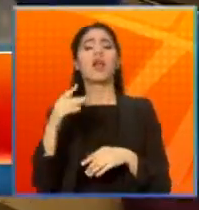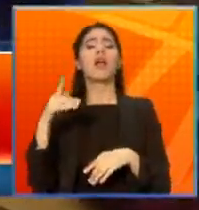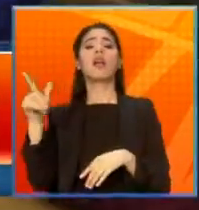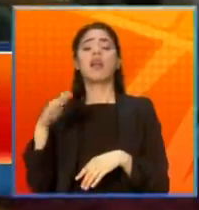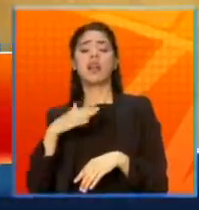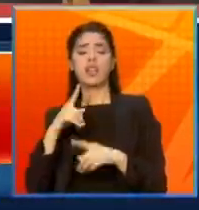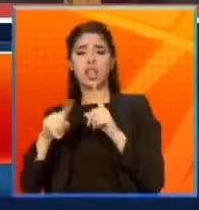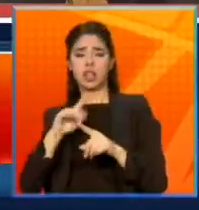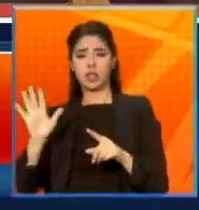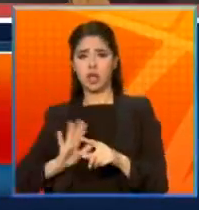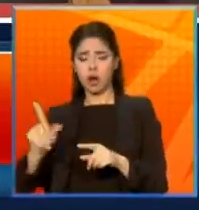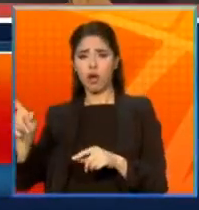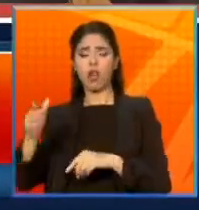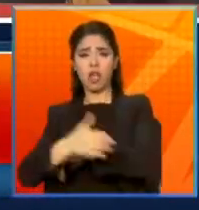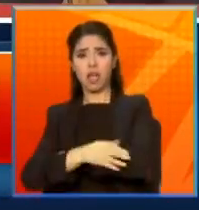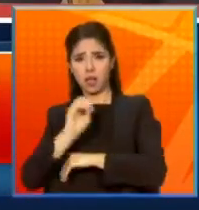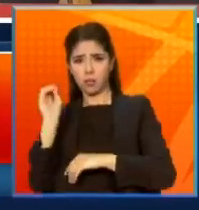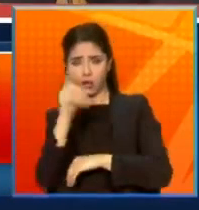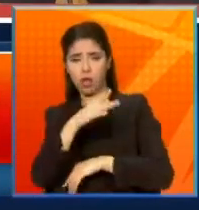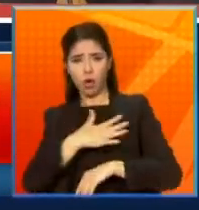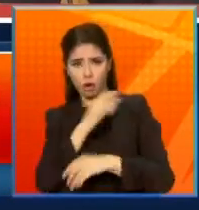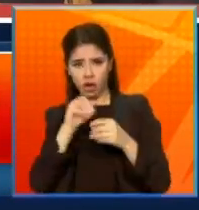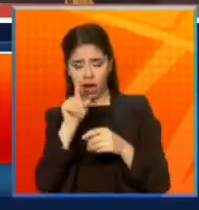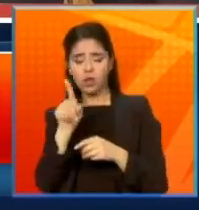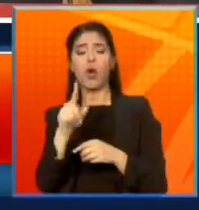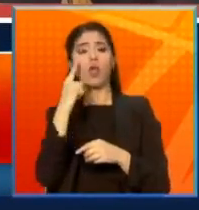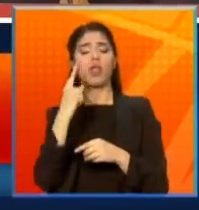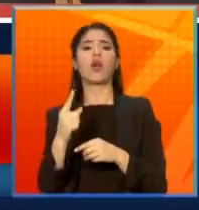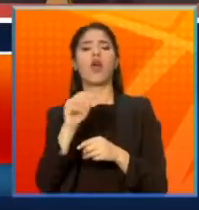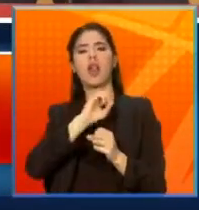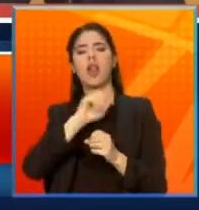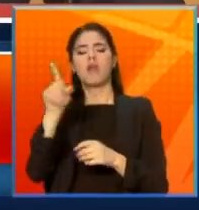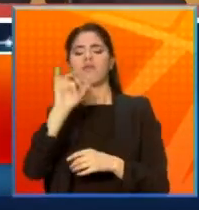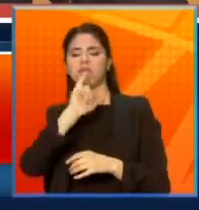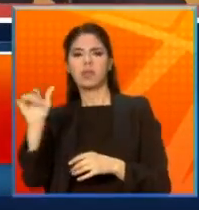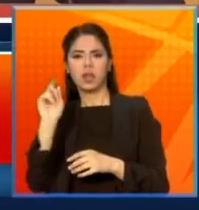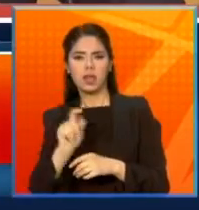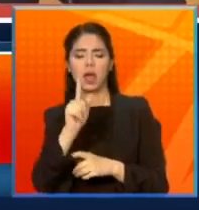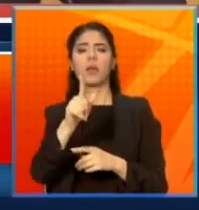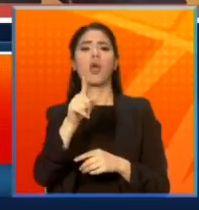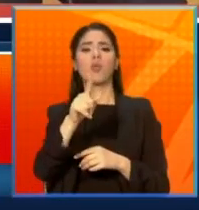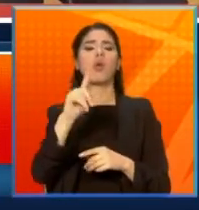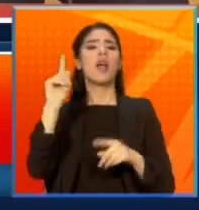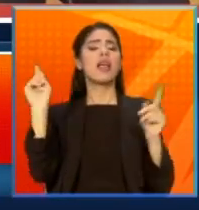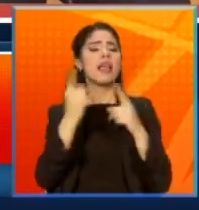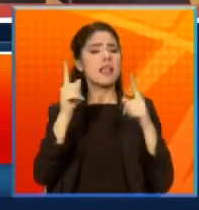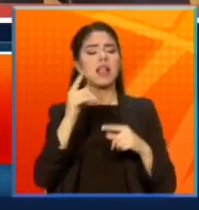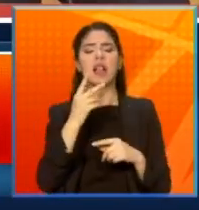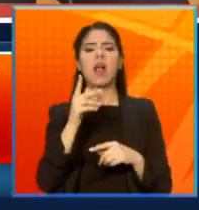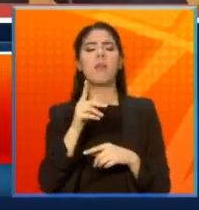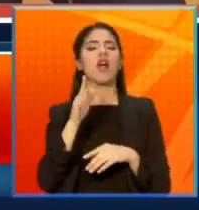Kılıçdaroğlu'na yüklendi. Üstü HDP, altı PKK olan bu kongre ortamında İstiklal Marşı